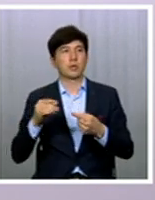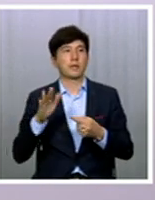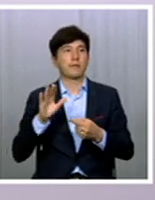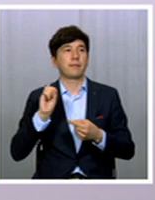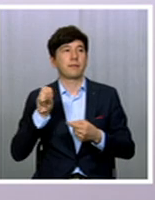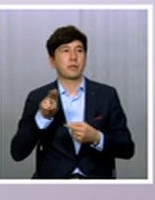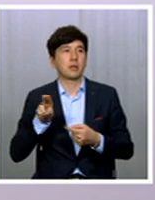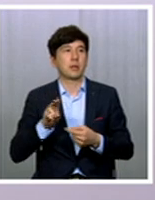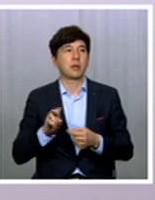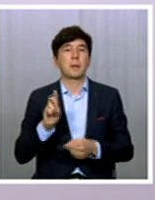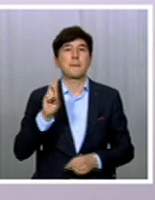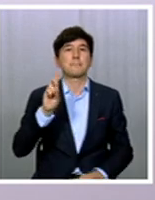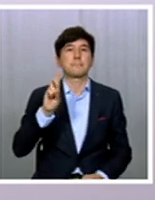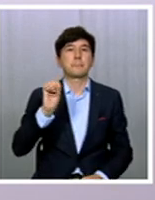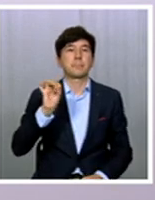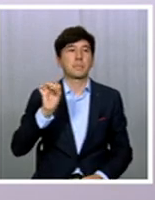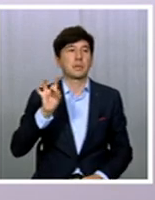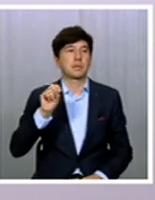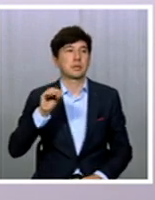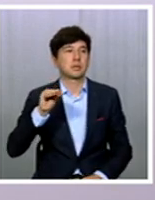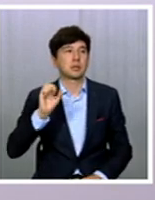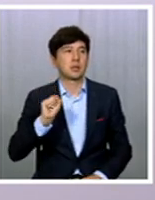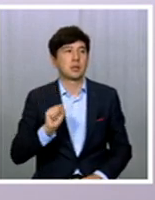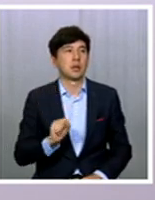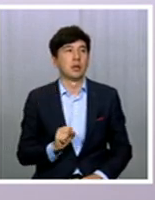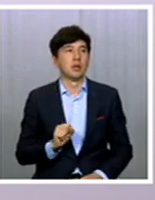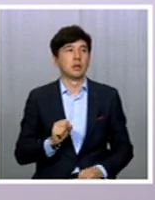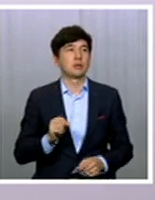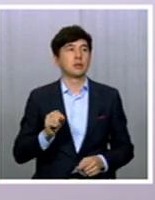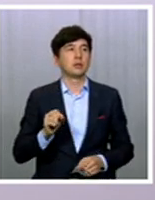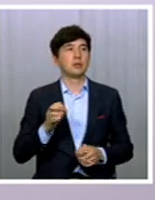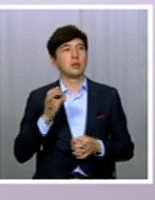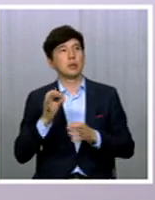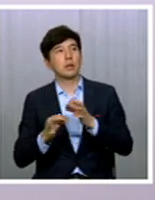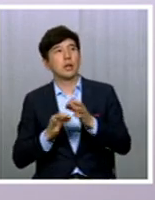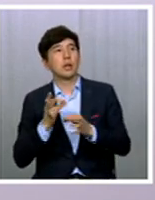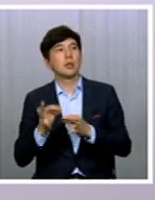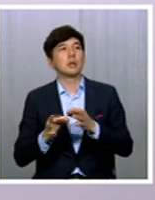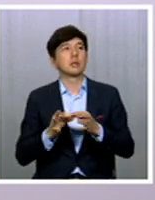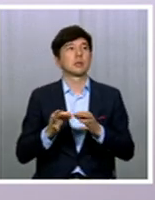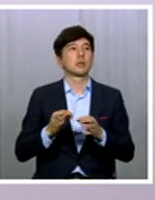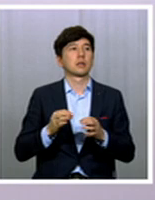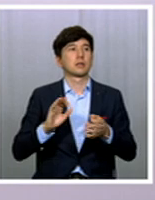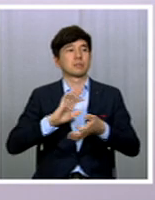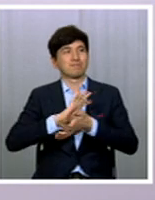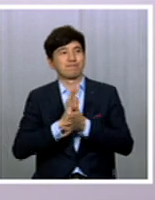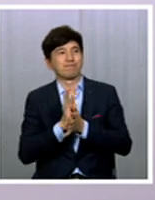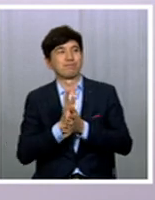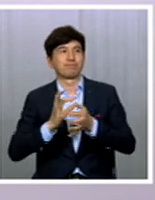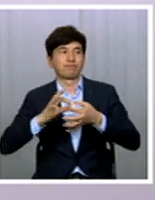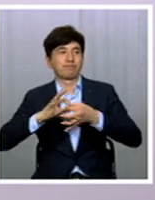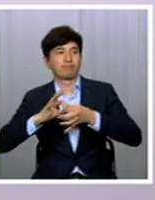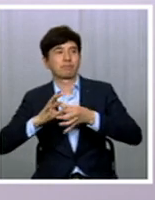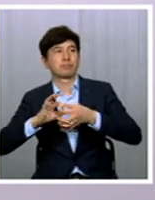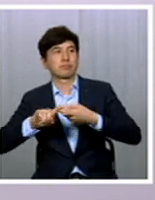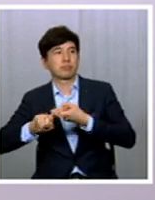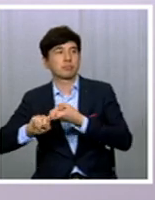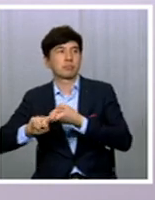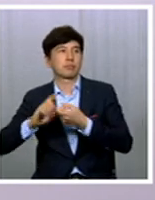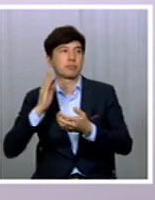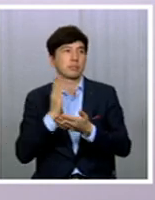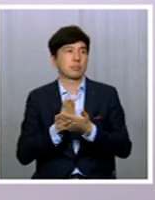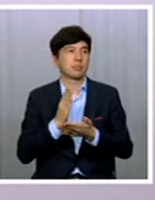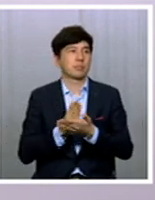Жалпы қазіргі таңда экономикалық инфрақұрылымда қызмет көрсету саласы тығыз байланысты жұмыс жасайды. Яғни қызмет